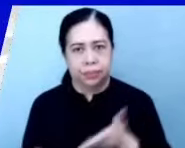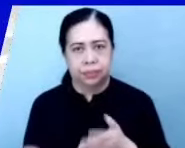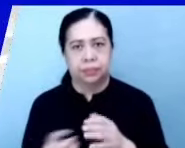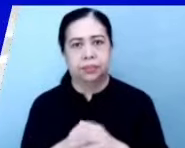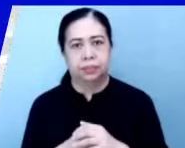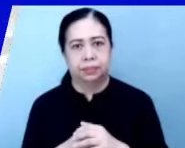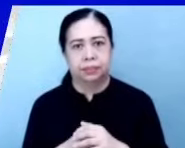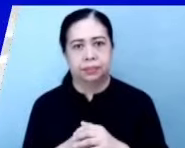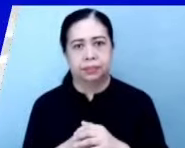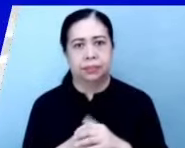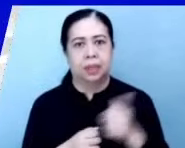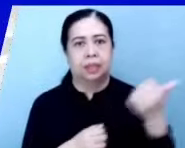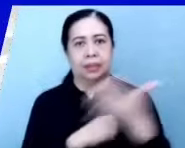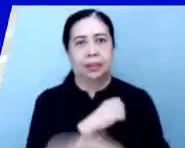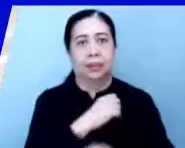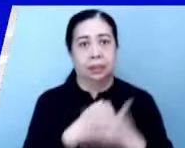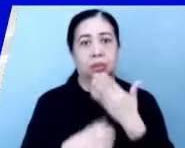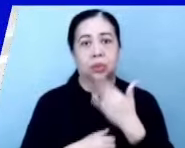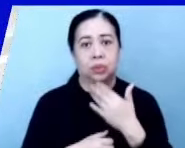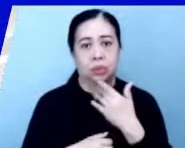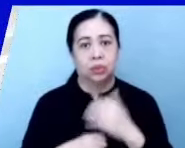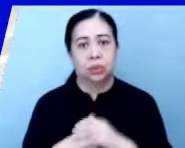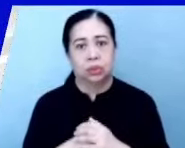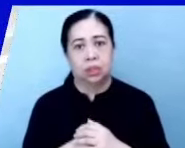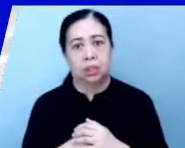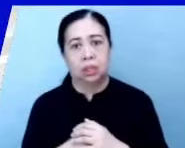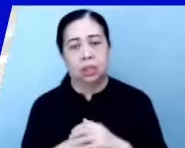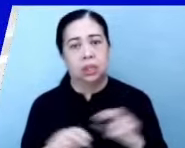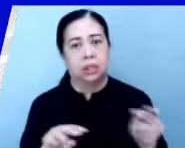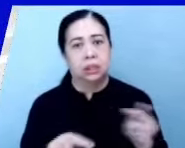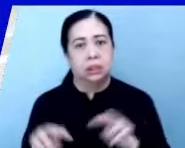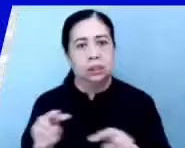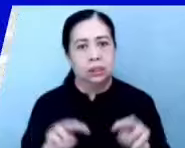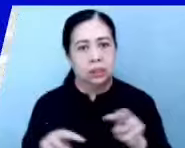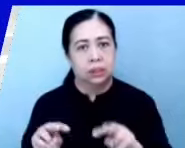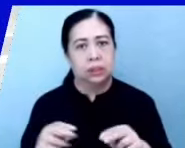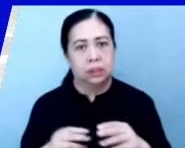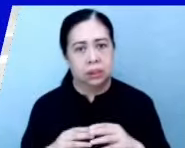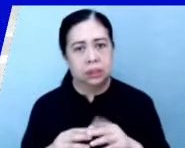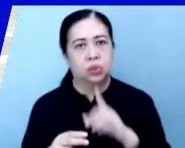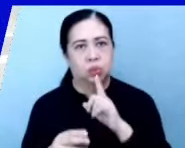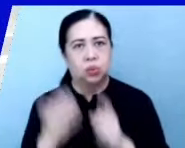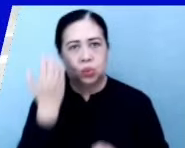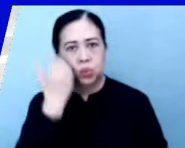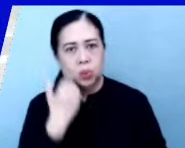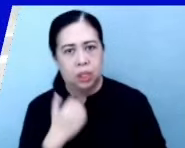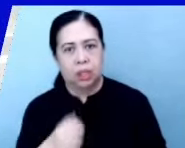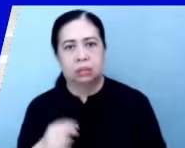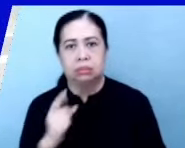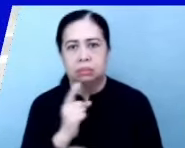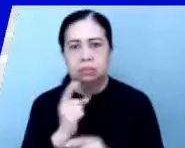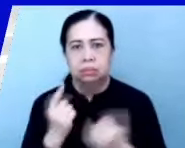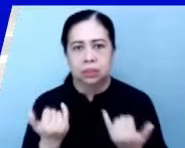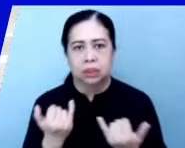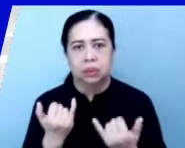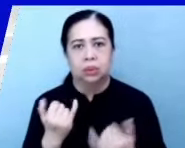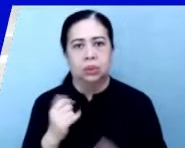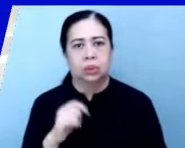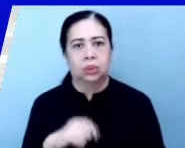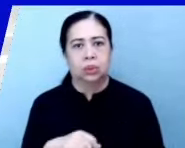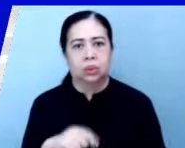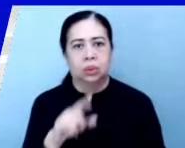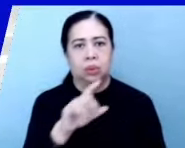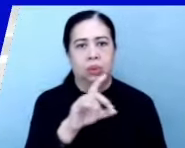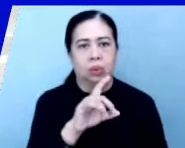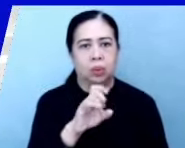imported na sugar. Nandito sa ground na nakita ko talagang kulang. Tama yun ng 185 to 200,000